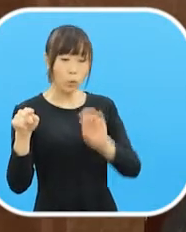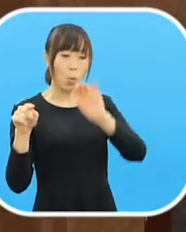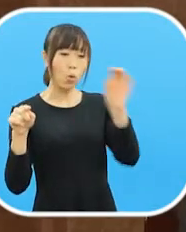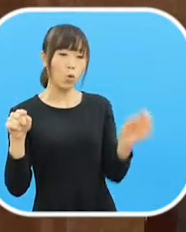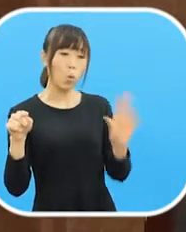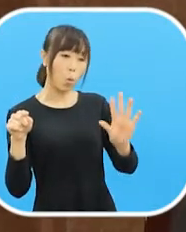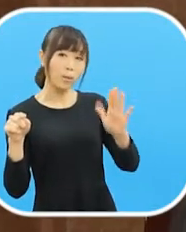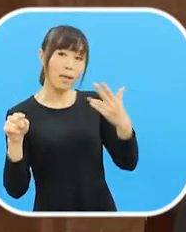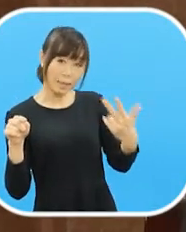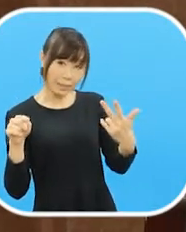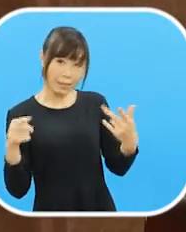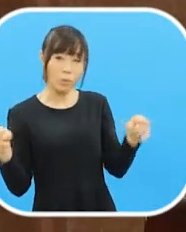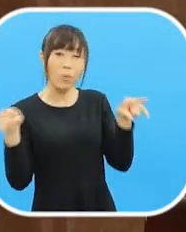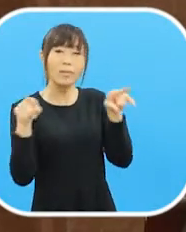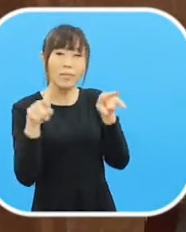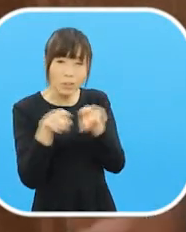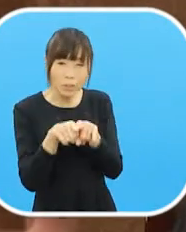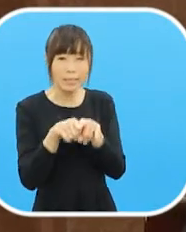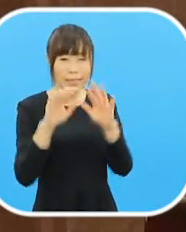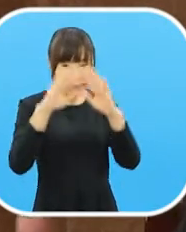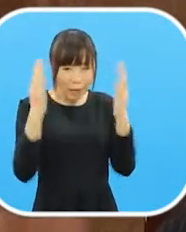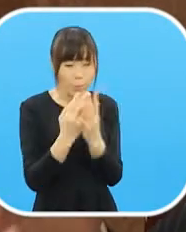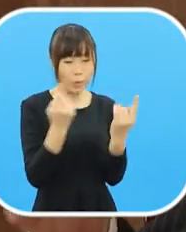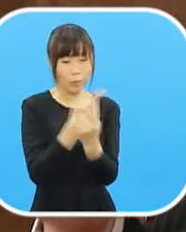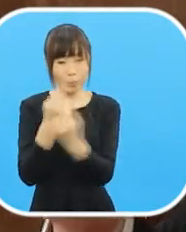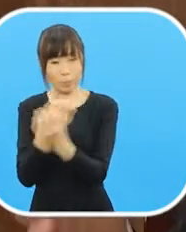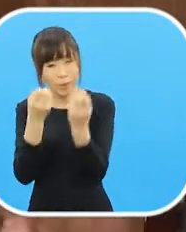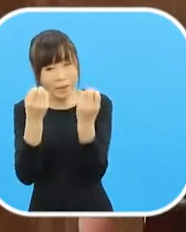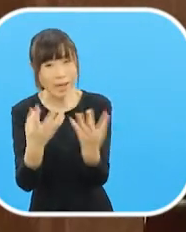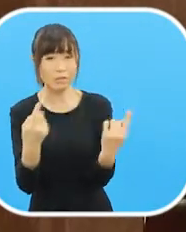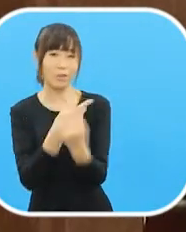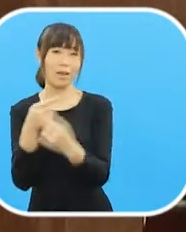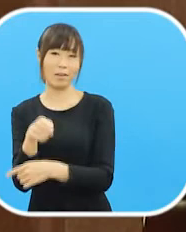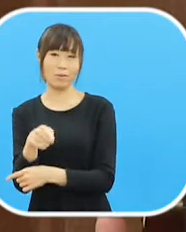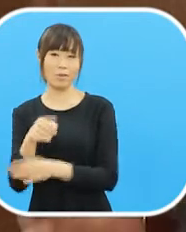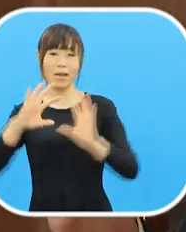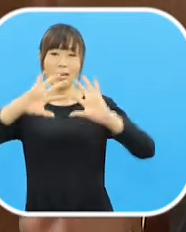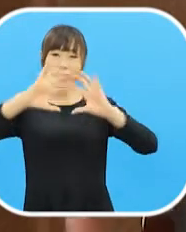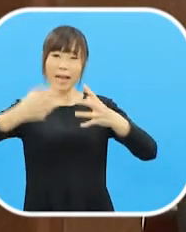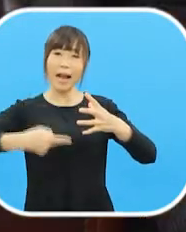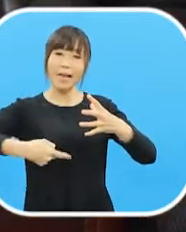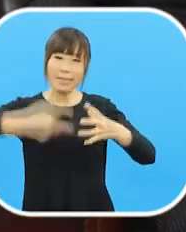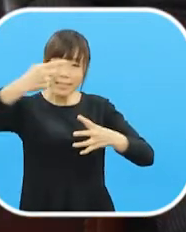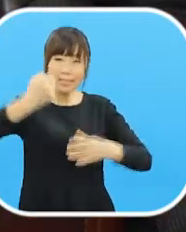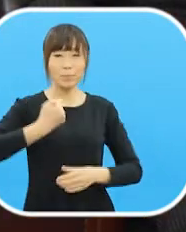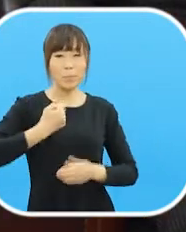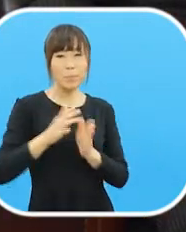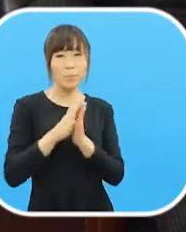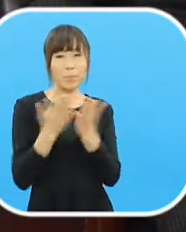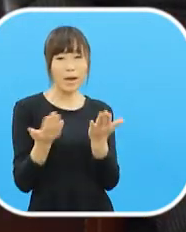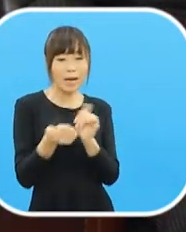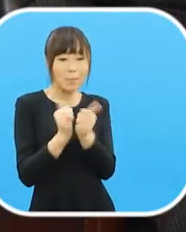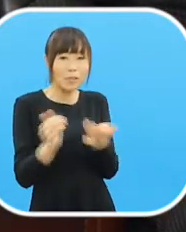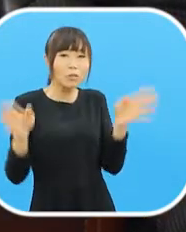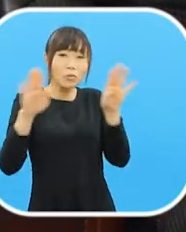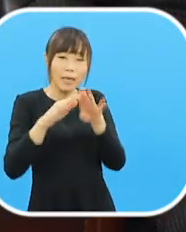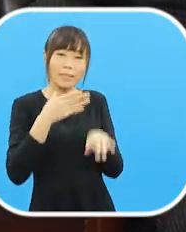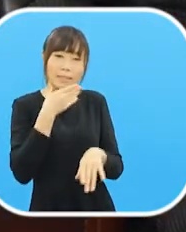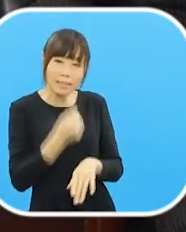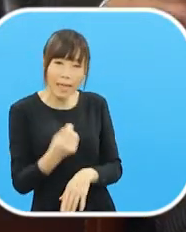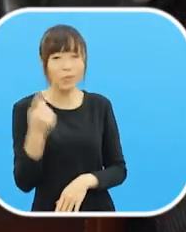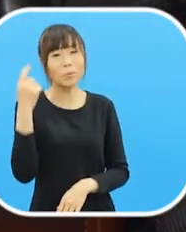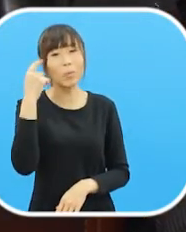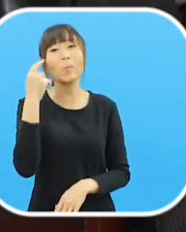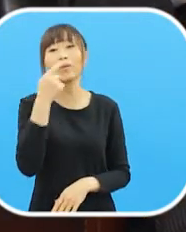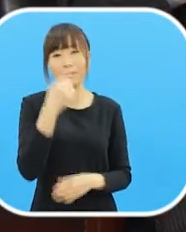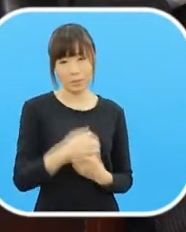一緒になって今全面リニューアルで、世界一のね漫画美術館にしよう。ですから漫画のね、その